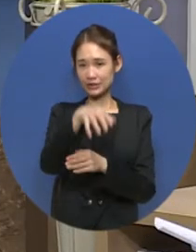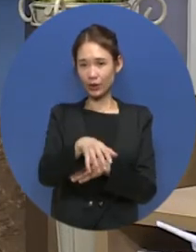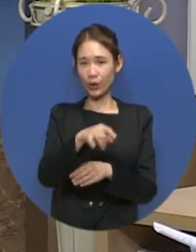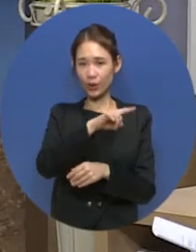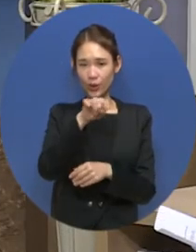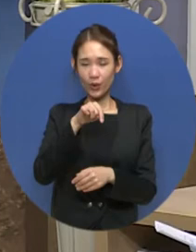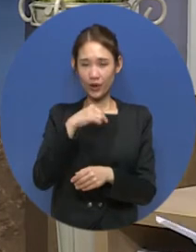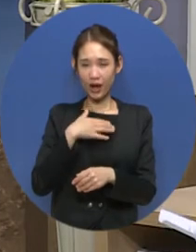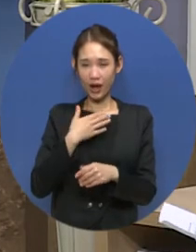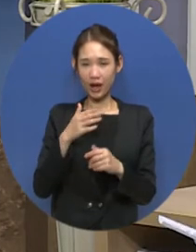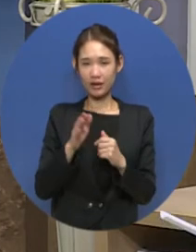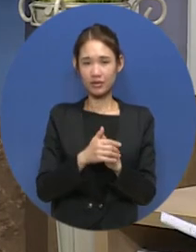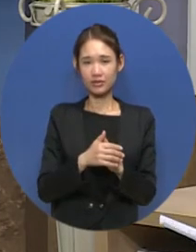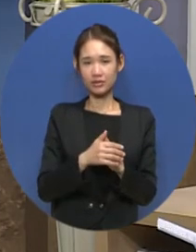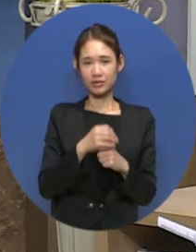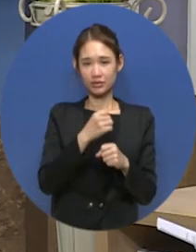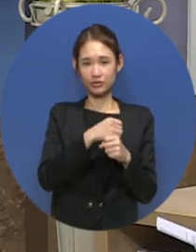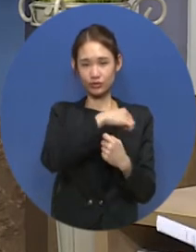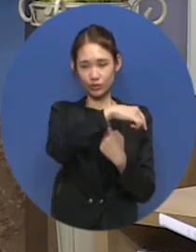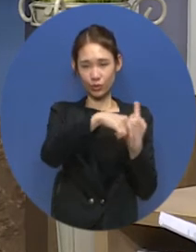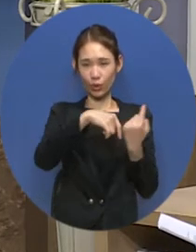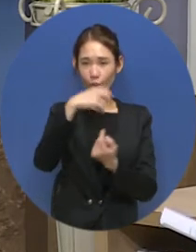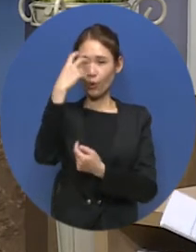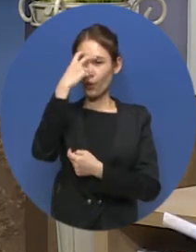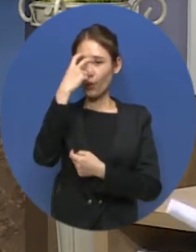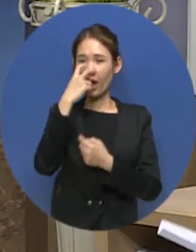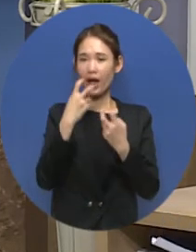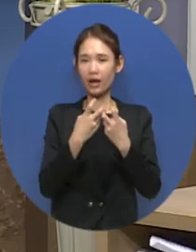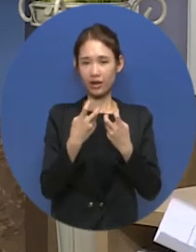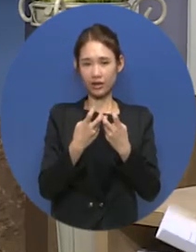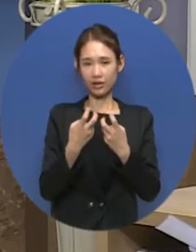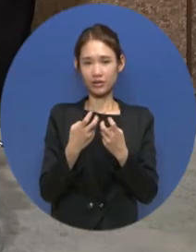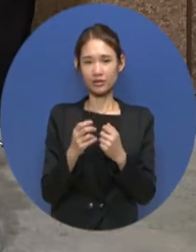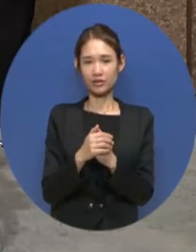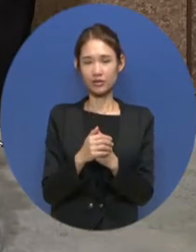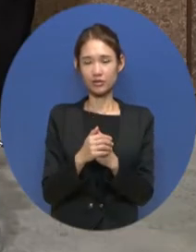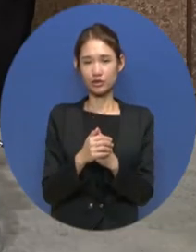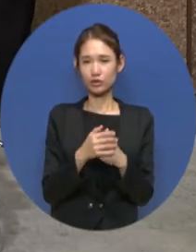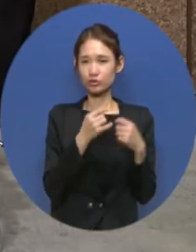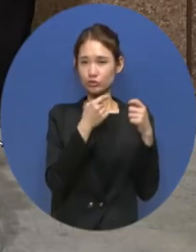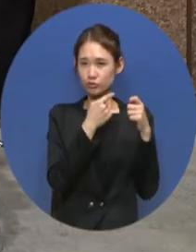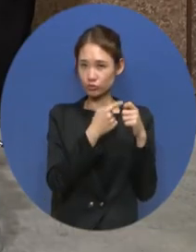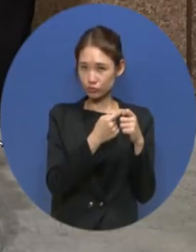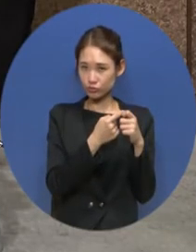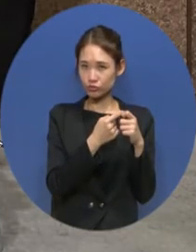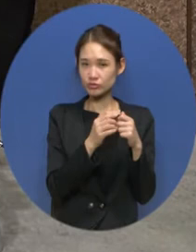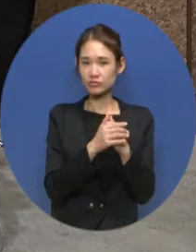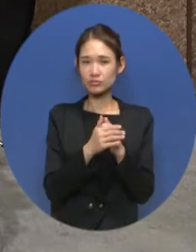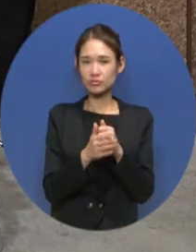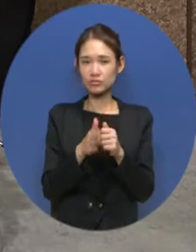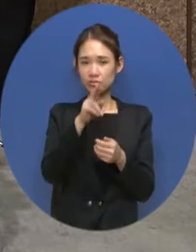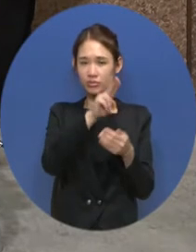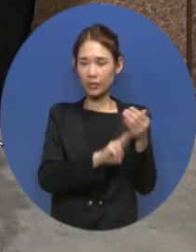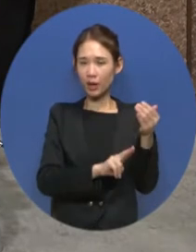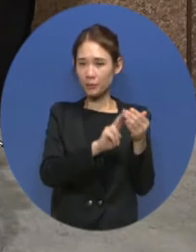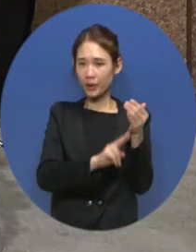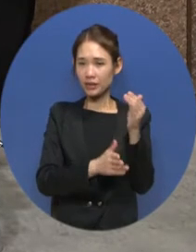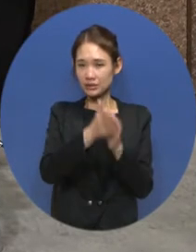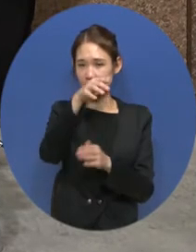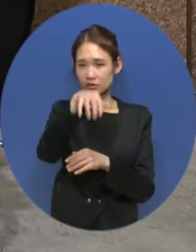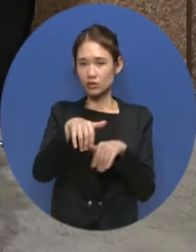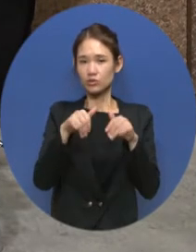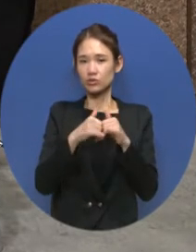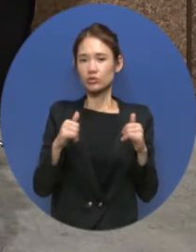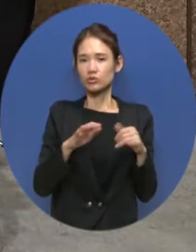들었는데요. 네네. 생산품 판매시설의 운영과 관리는 어떻게 되고 있나요? 일단 판매 시설의